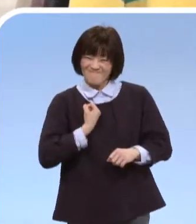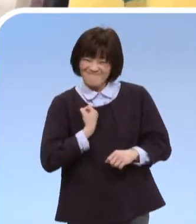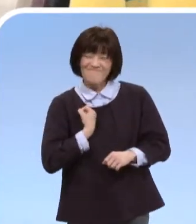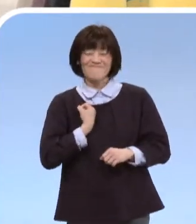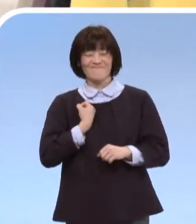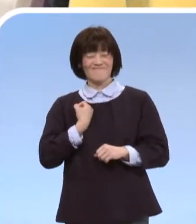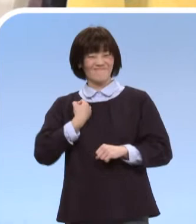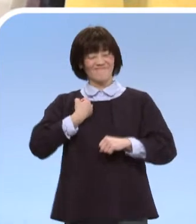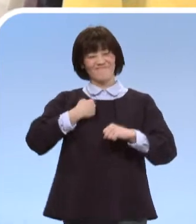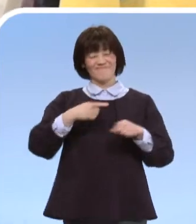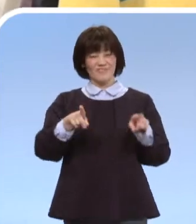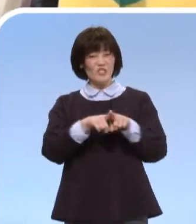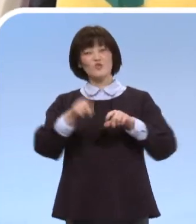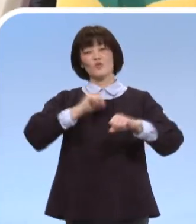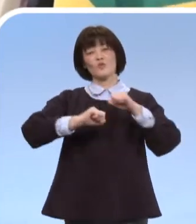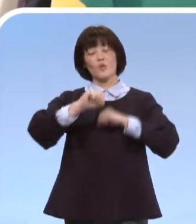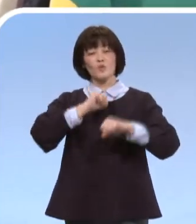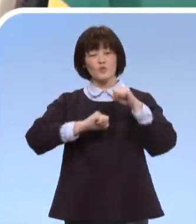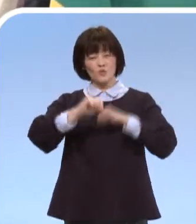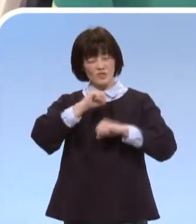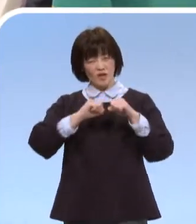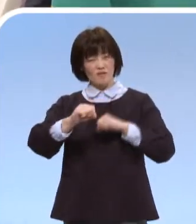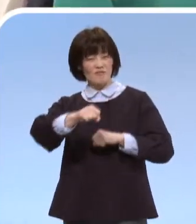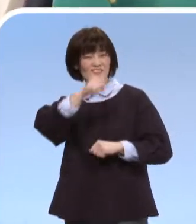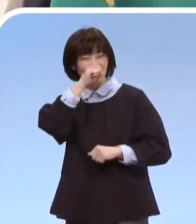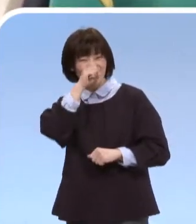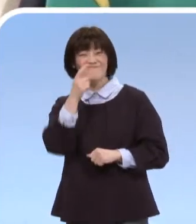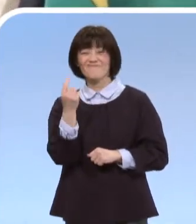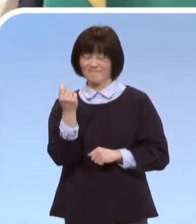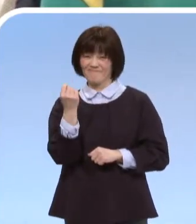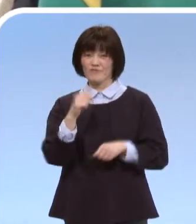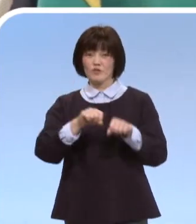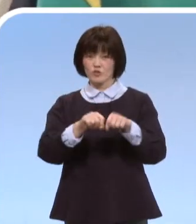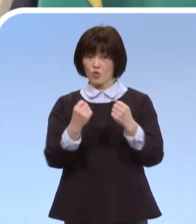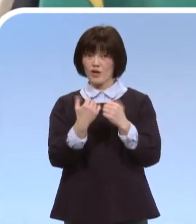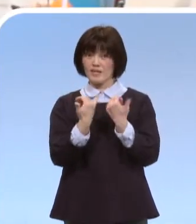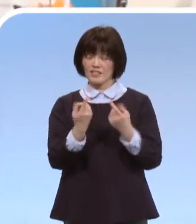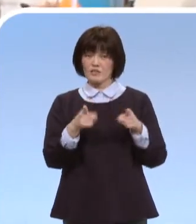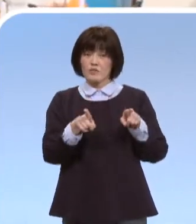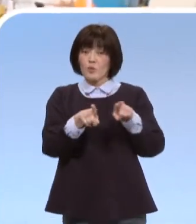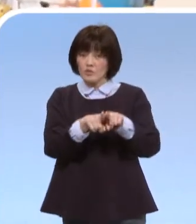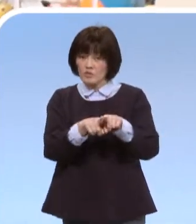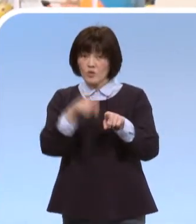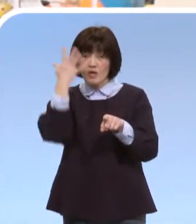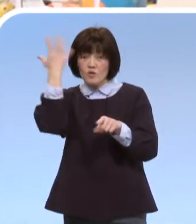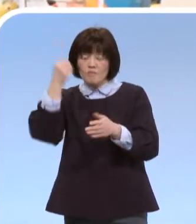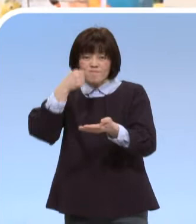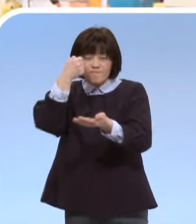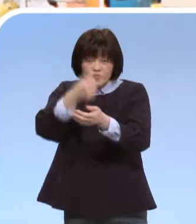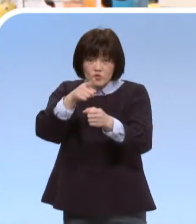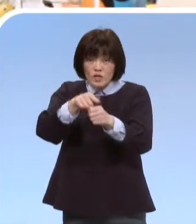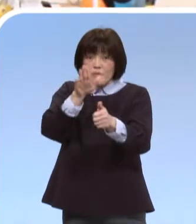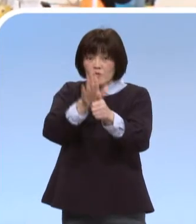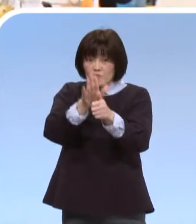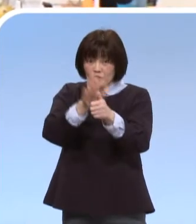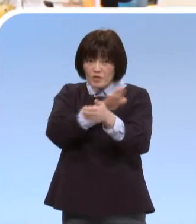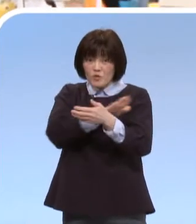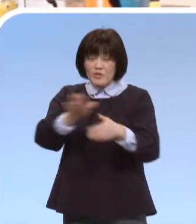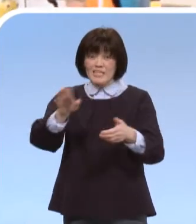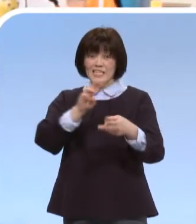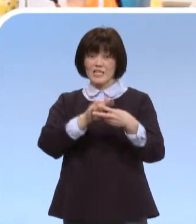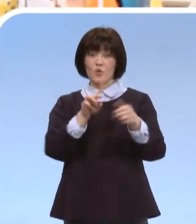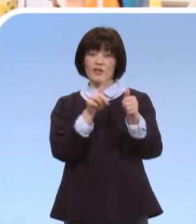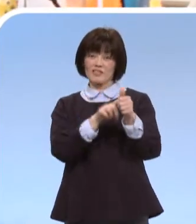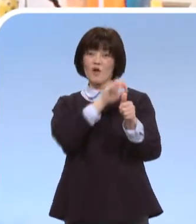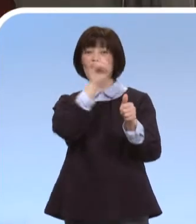時には面白がりながら取り組んでいらっしゃるのがとっても印象的でした。障害者に寄り添い、その願いを叶えてら